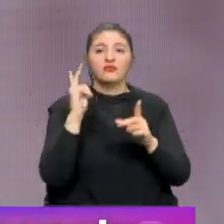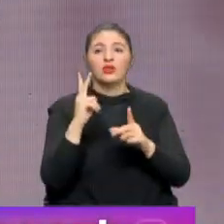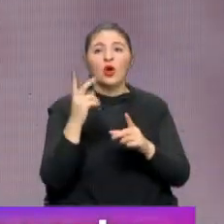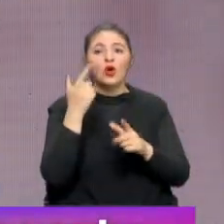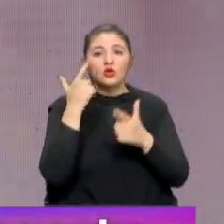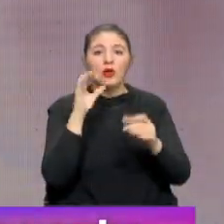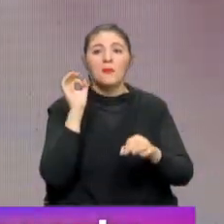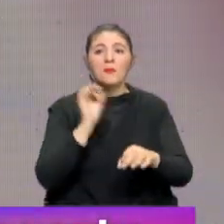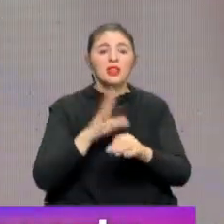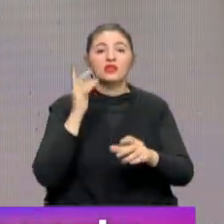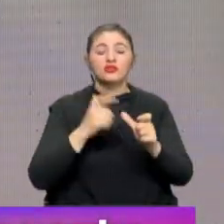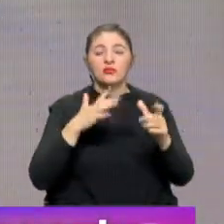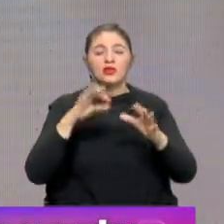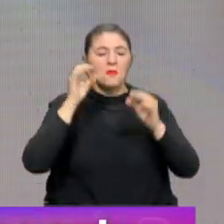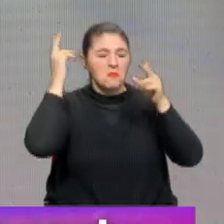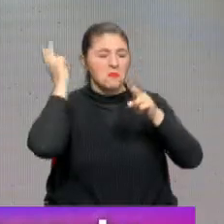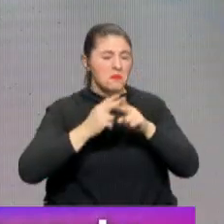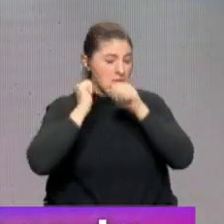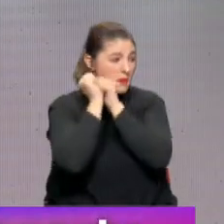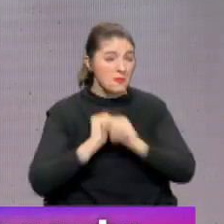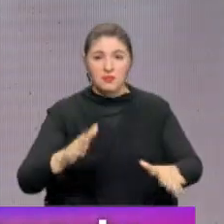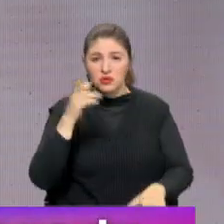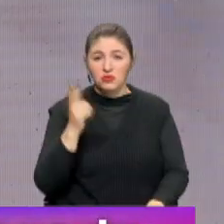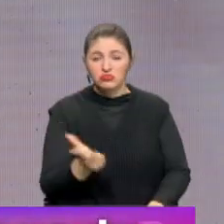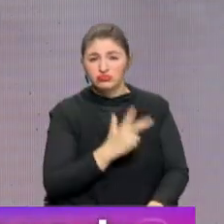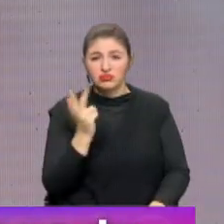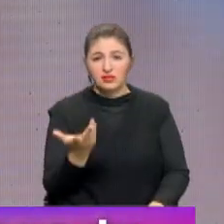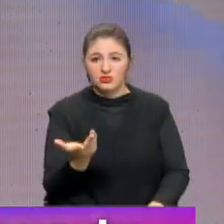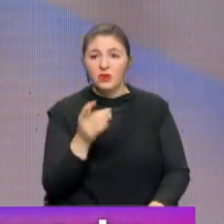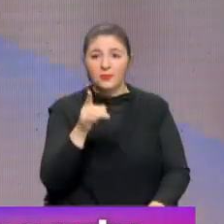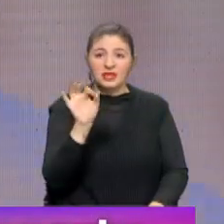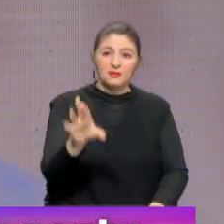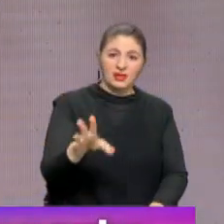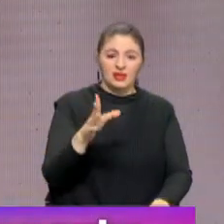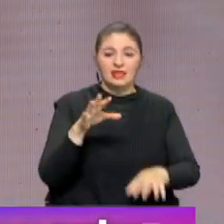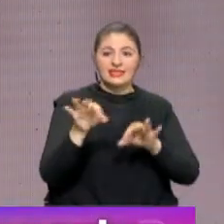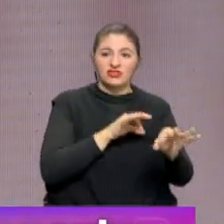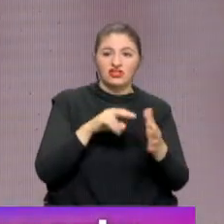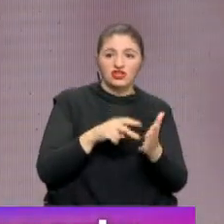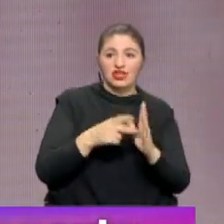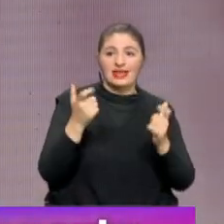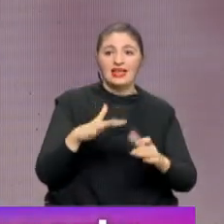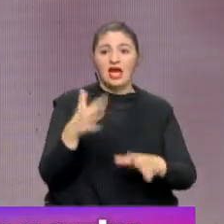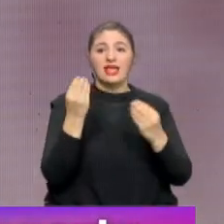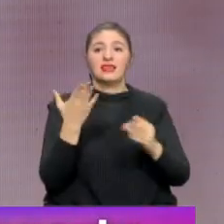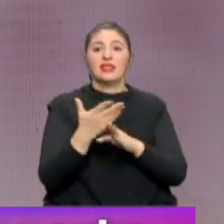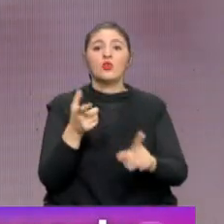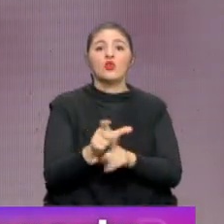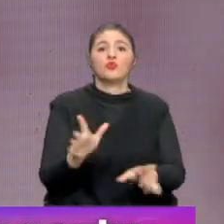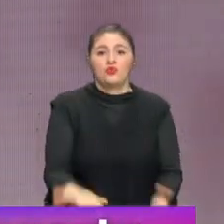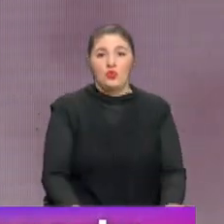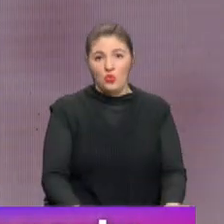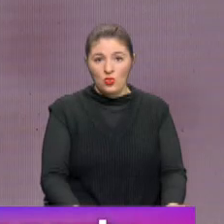görüntüler sosyal medyada bu kadar hızlı nasıl yayıldı bu tip stratejik yerler daha iyi neden